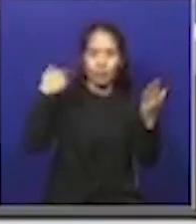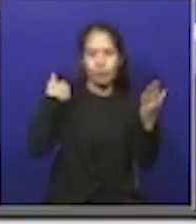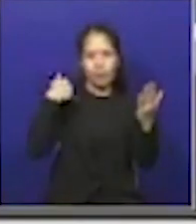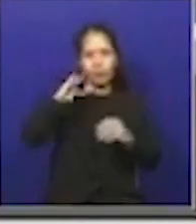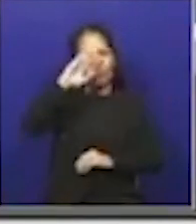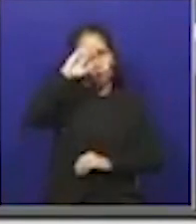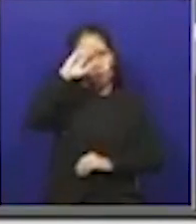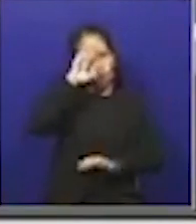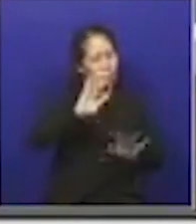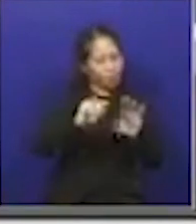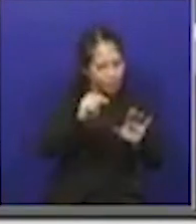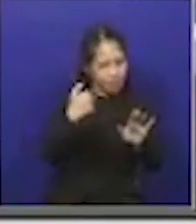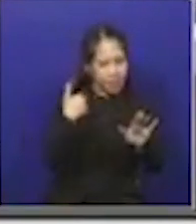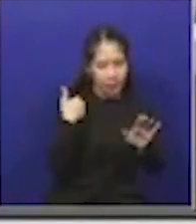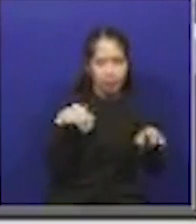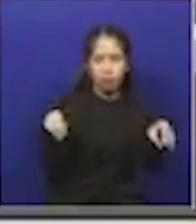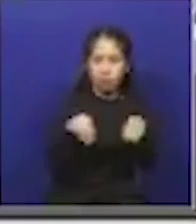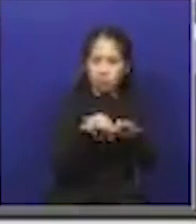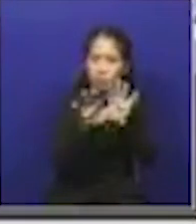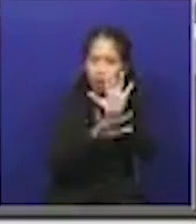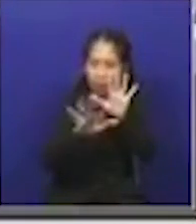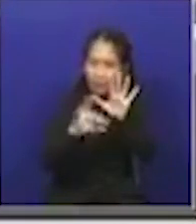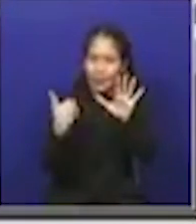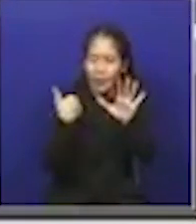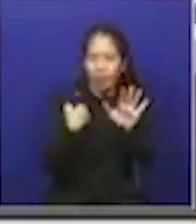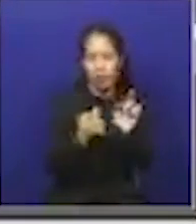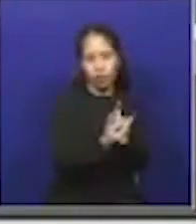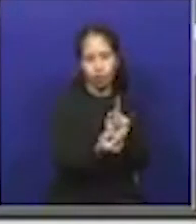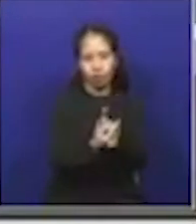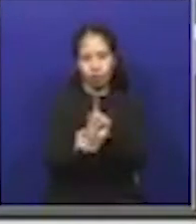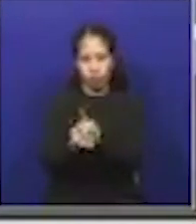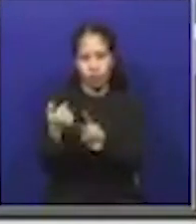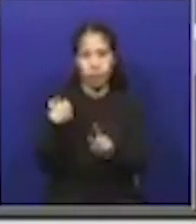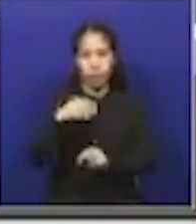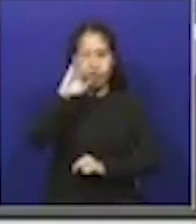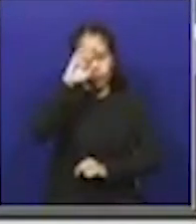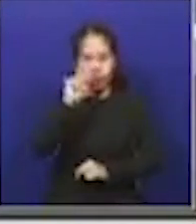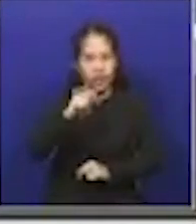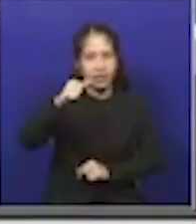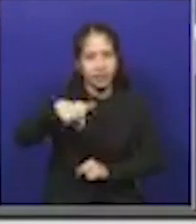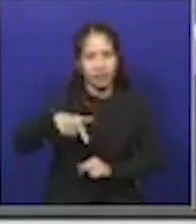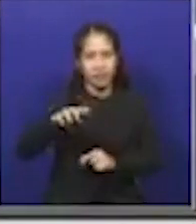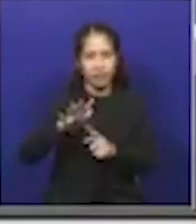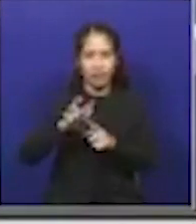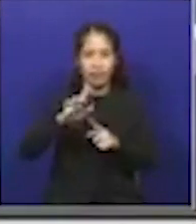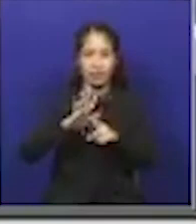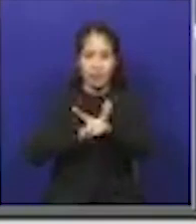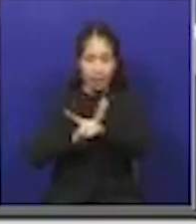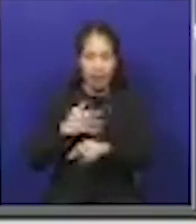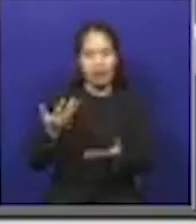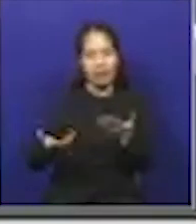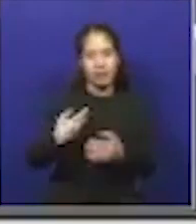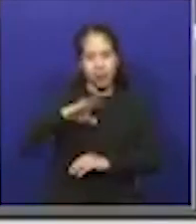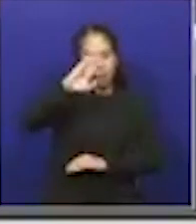นี้ไหมนะใกล้เคียงอย่างนี้ไหมเราเจอกับโรคระบาดที่เรียกว่าโรคซาโรคไข้หวัดน